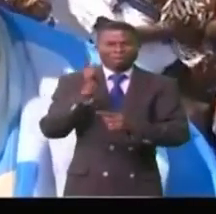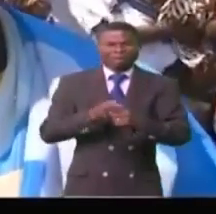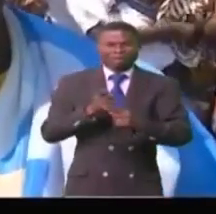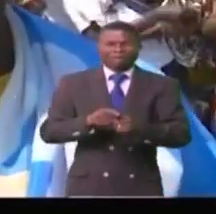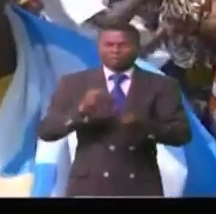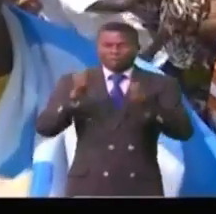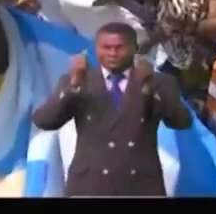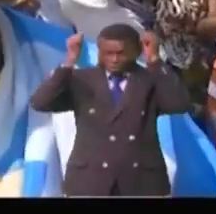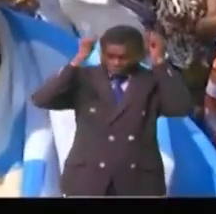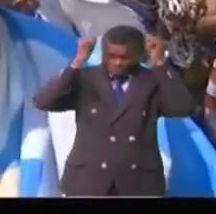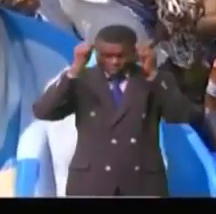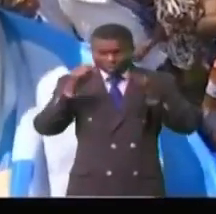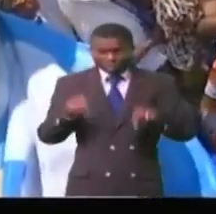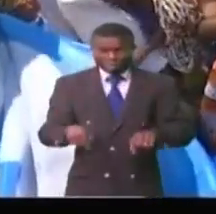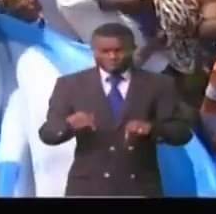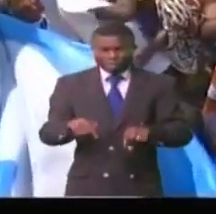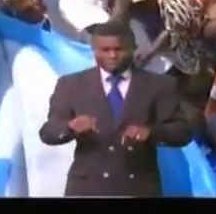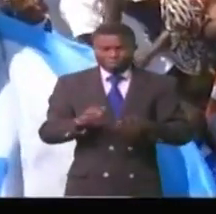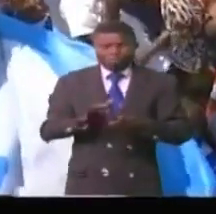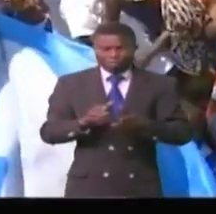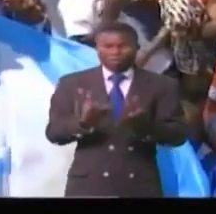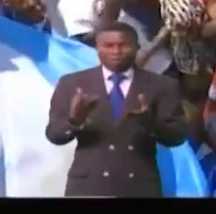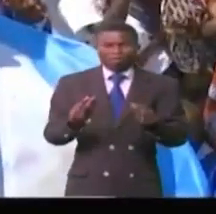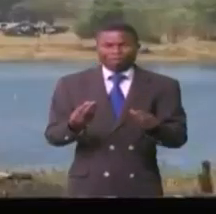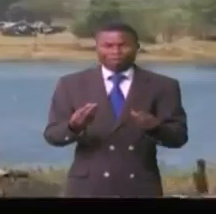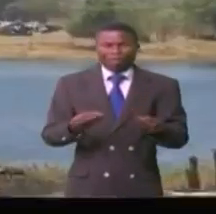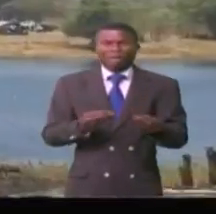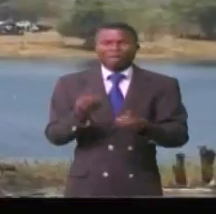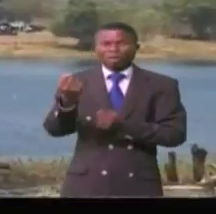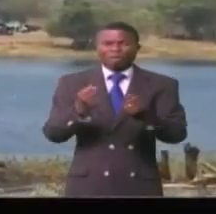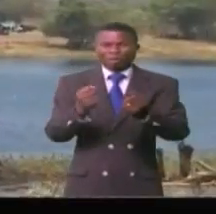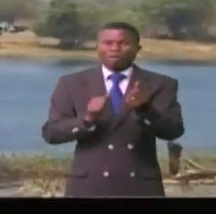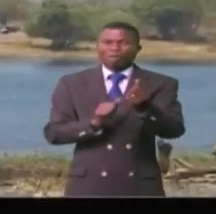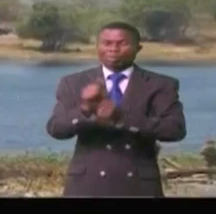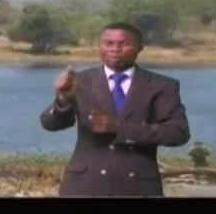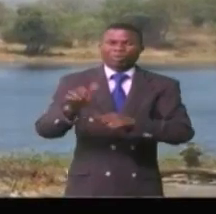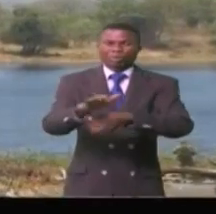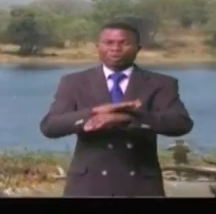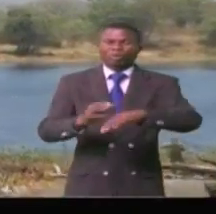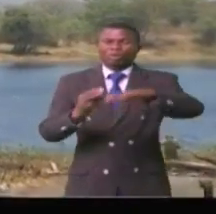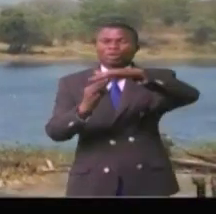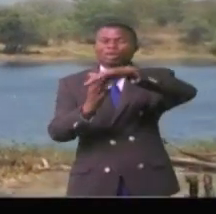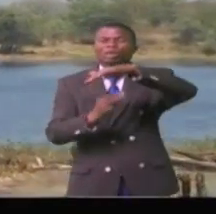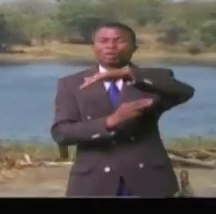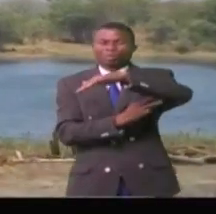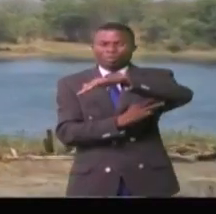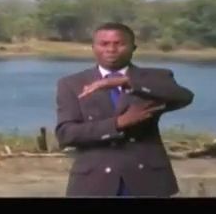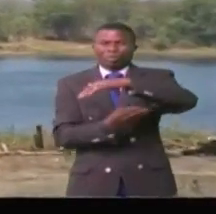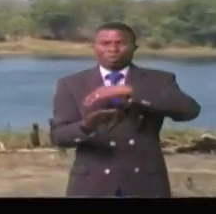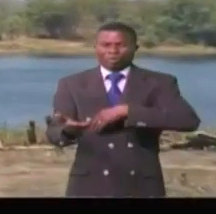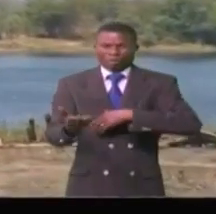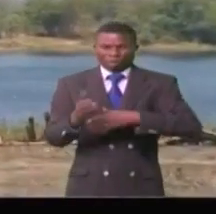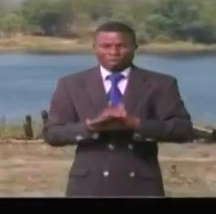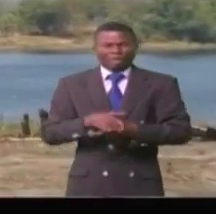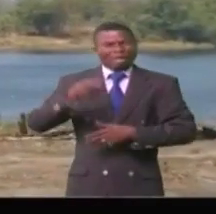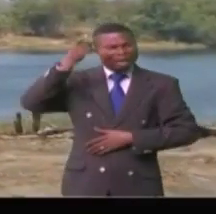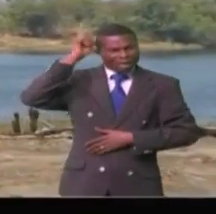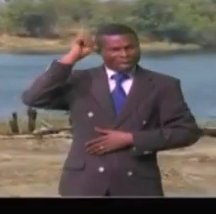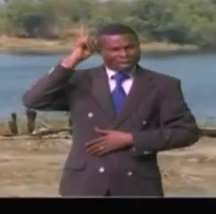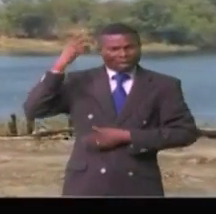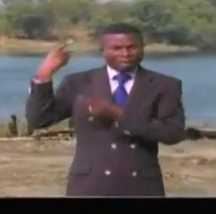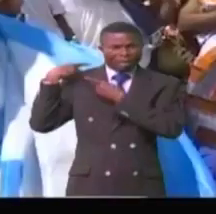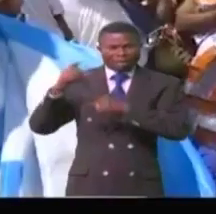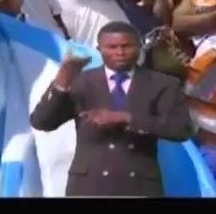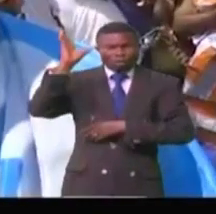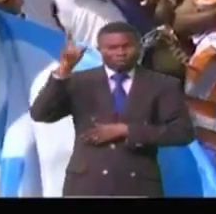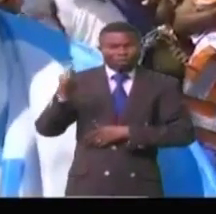barges. Mais cette fois-ci, on aura la facilité que les véhicules viendront, commenceront à traverser à travers d'un pont. Ça fait longtemps, depuis que Kasenga